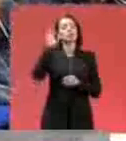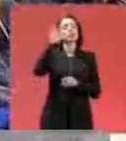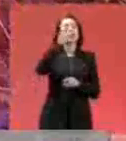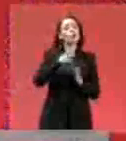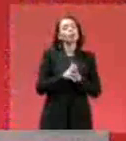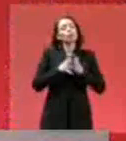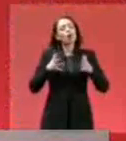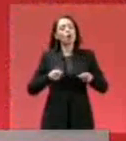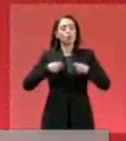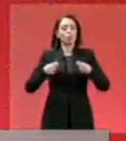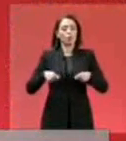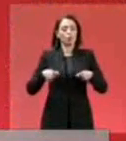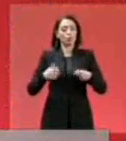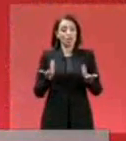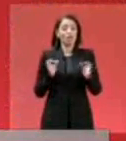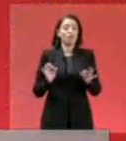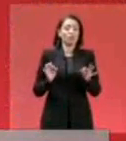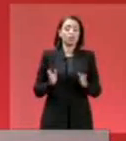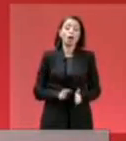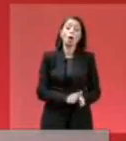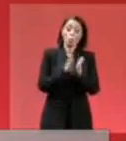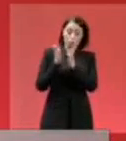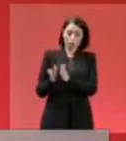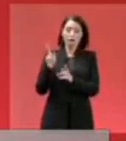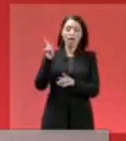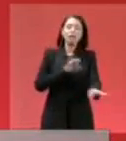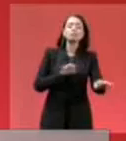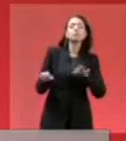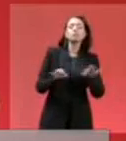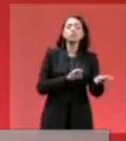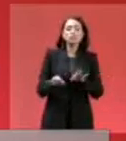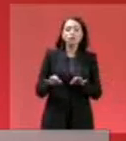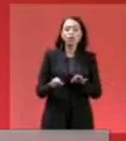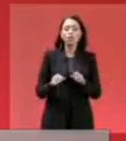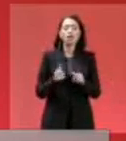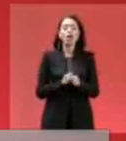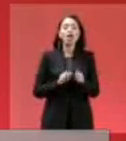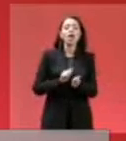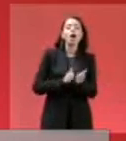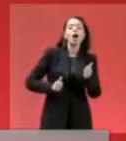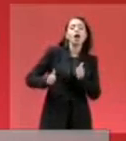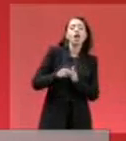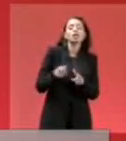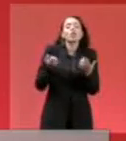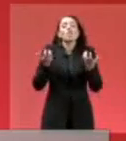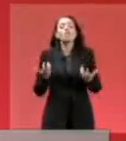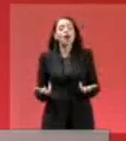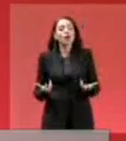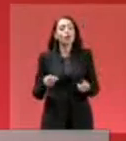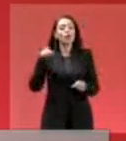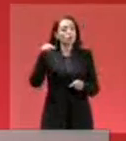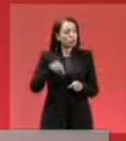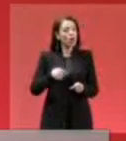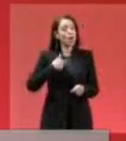μεγάλου πλούτου και βεβαίως από την άλλη ένα σχέδιο για τη σταδιακή ελάφρυνση των βαρών τώρα που η